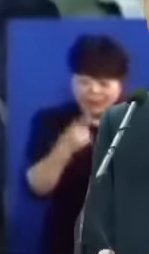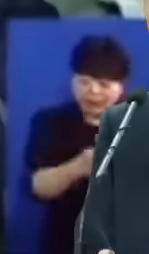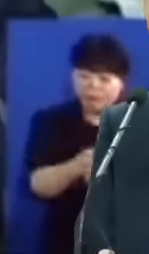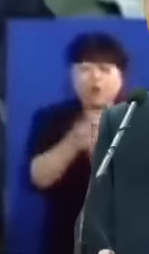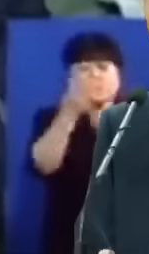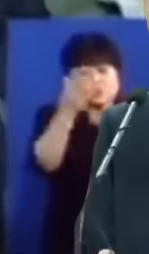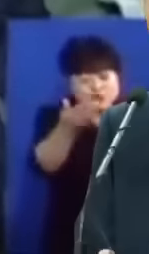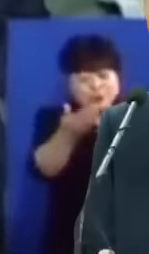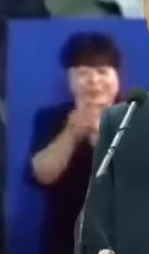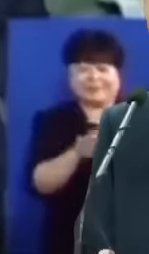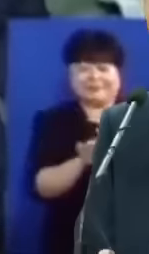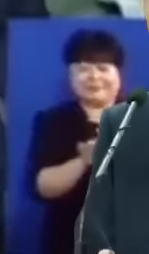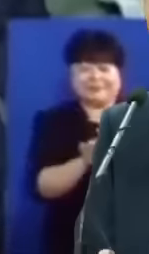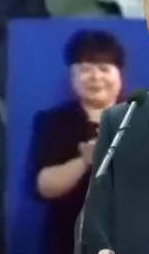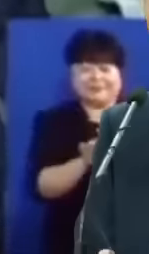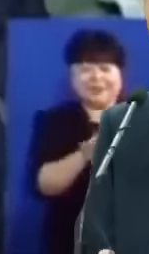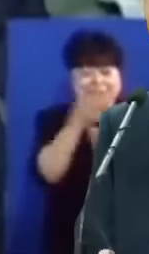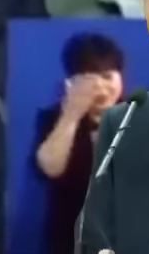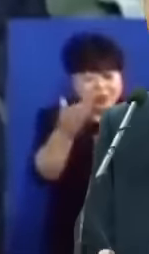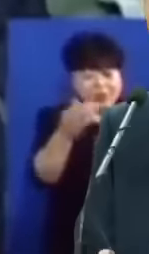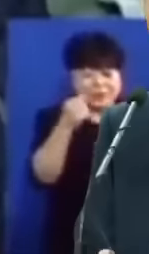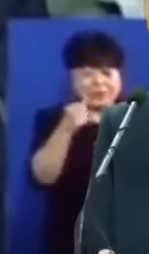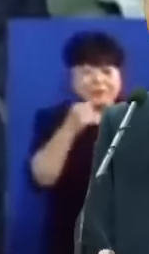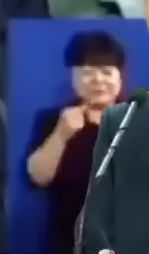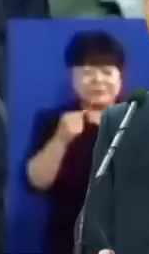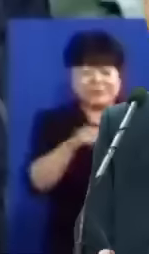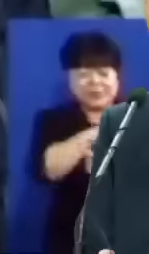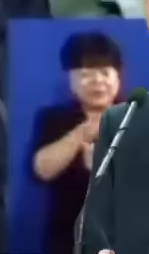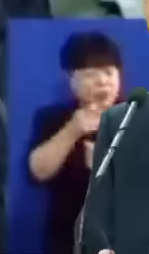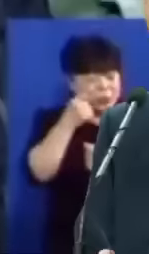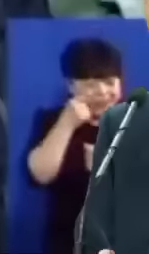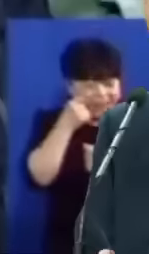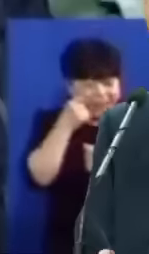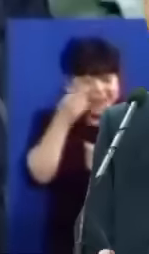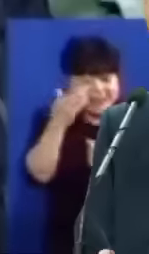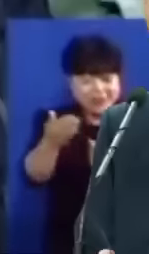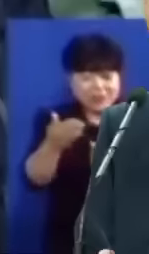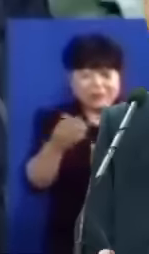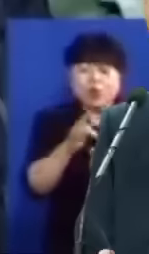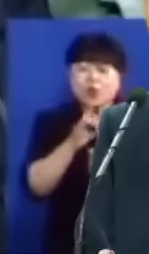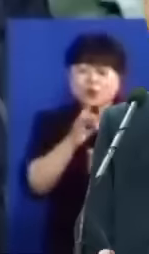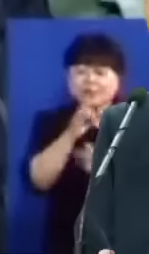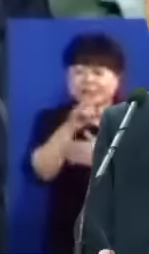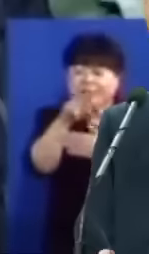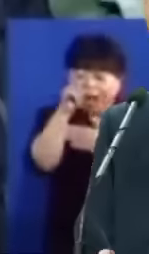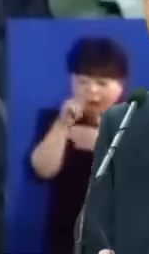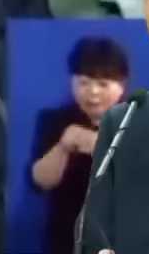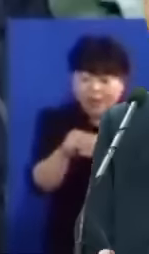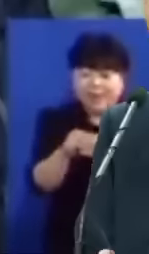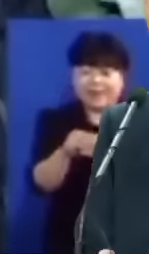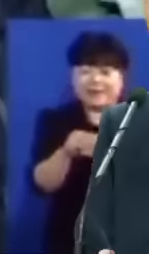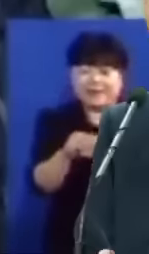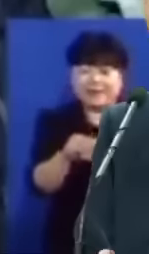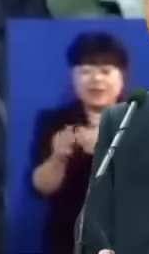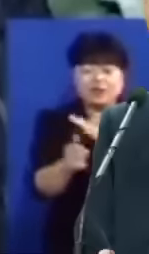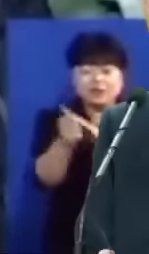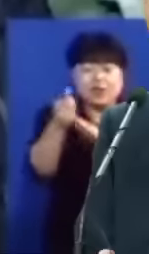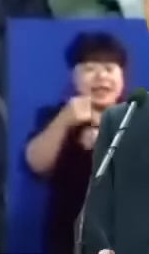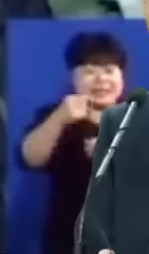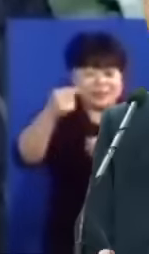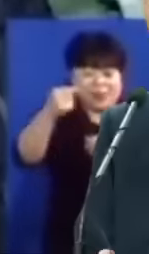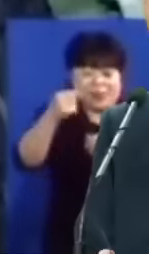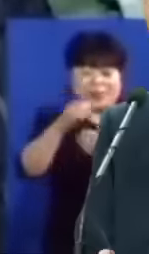새사람으로 바꿔주는 것입니다. 여러분의 힘과 능으로는 안 됩니다. 여러분은 오직 마음에 소원을